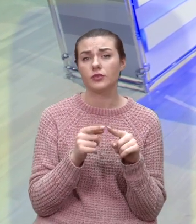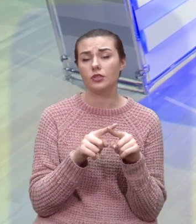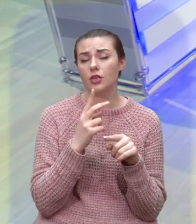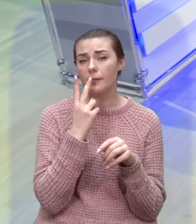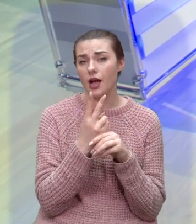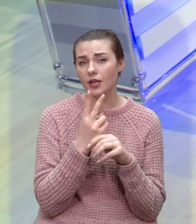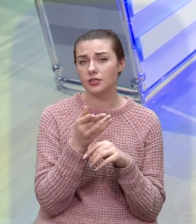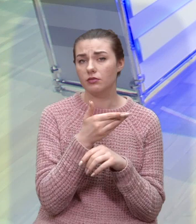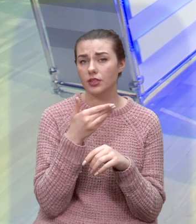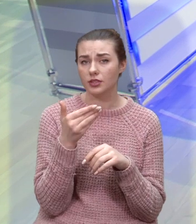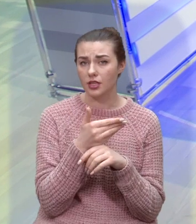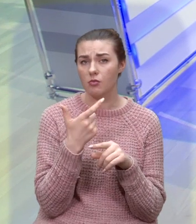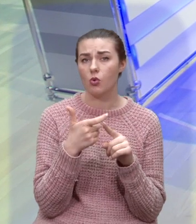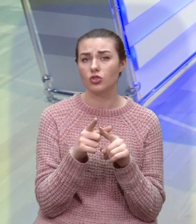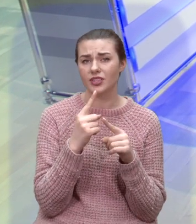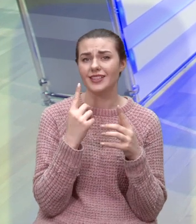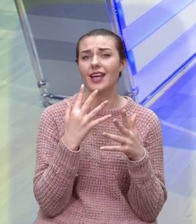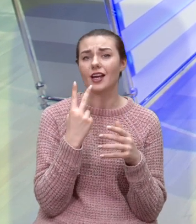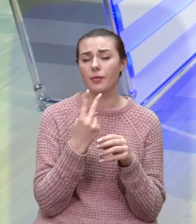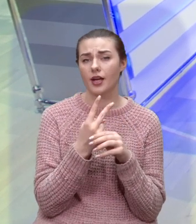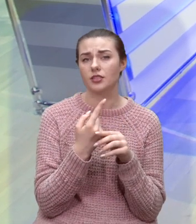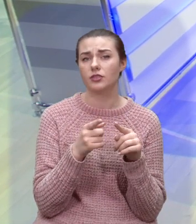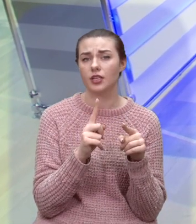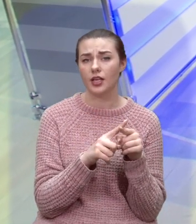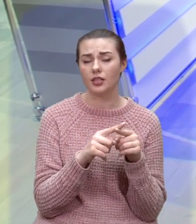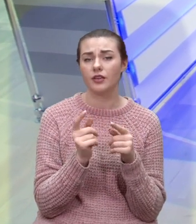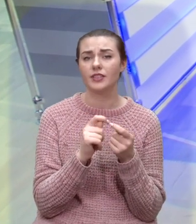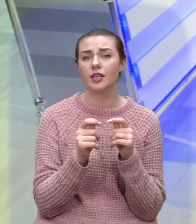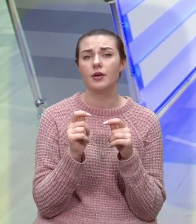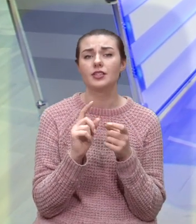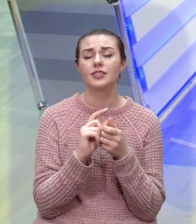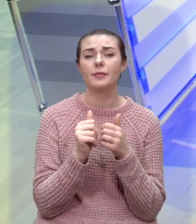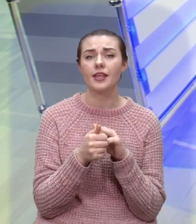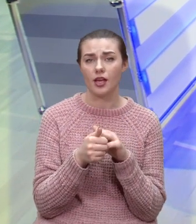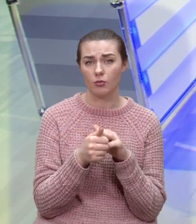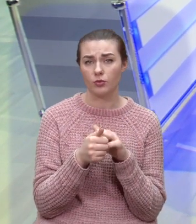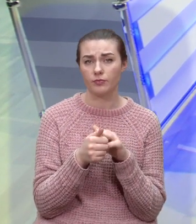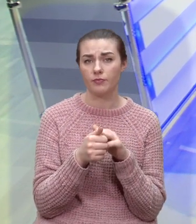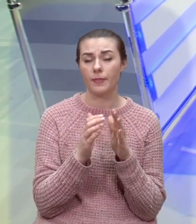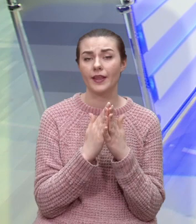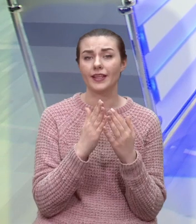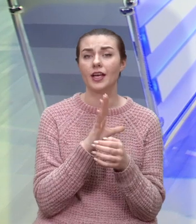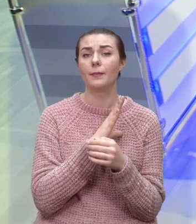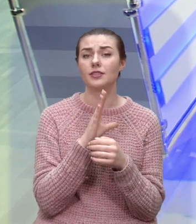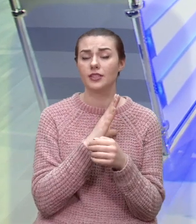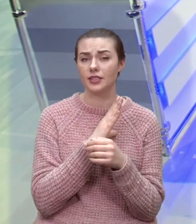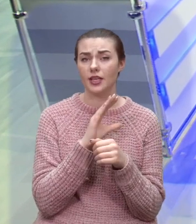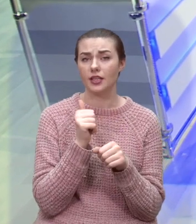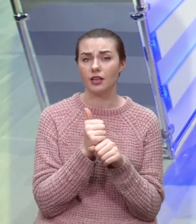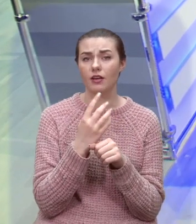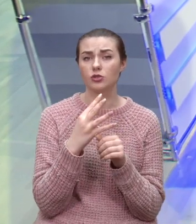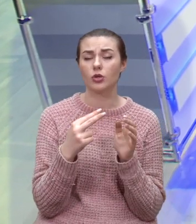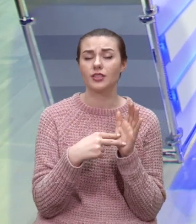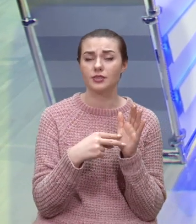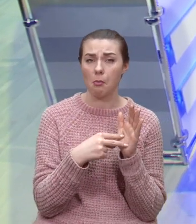который показывает нам вот эту очень ярко показывает эту должно заменяем делим да да книга бытие не